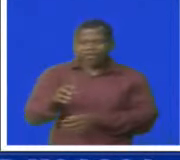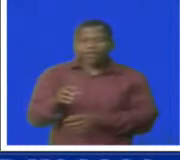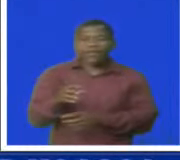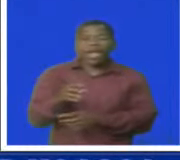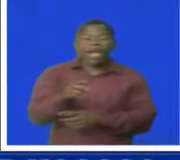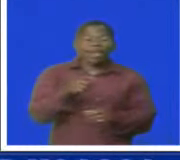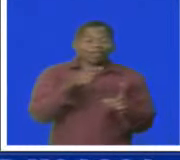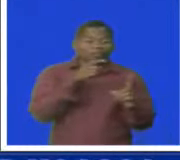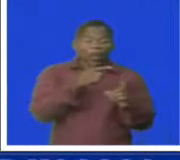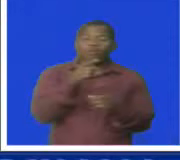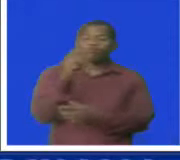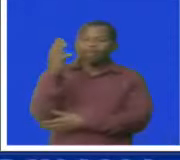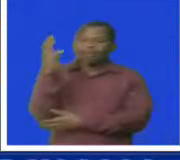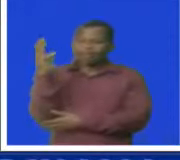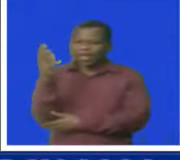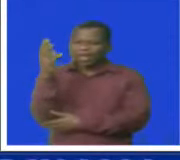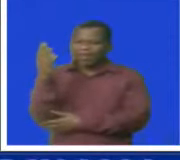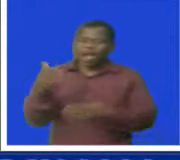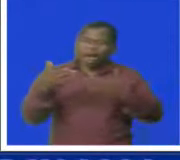i-International Men's Day.